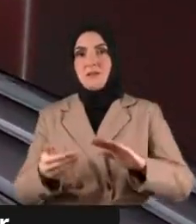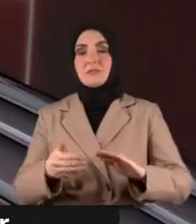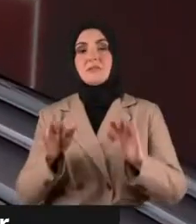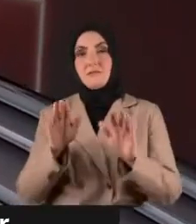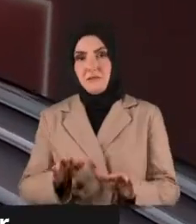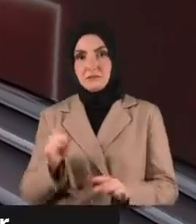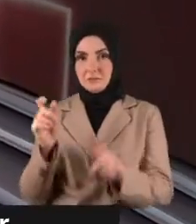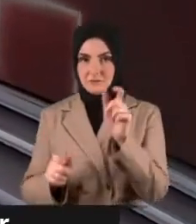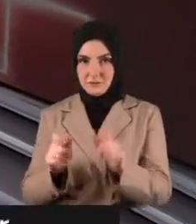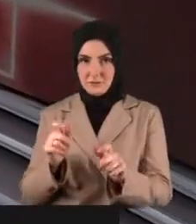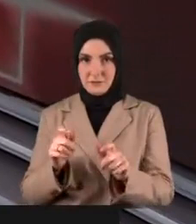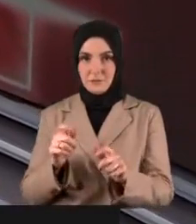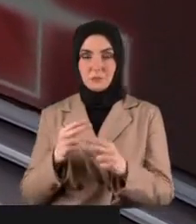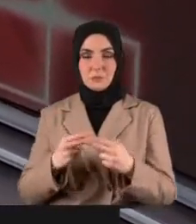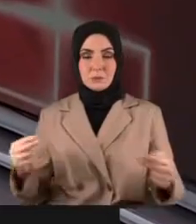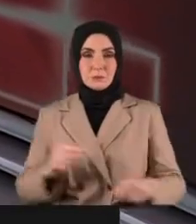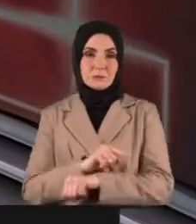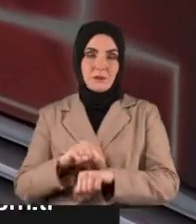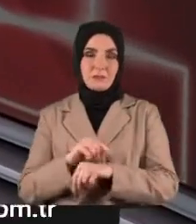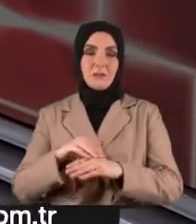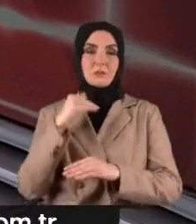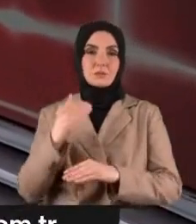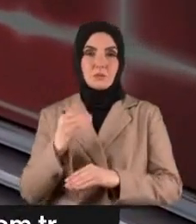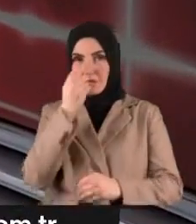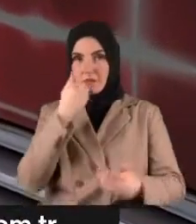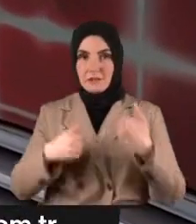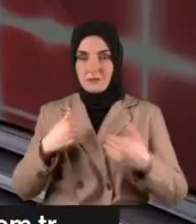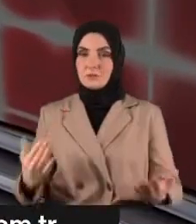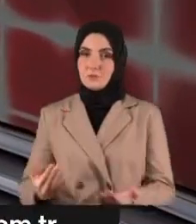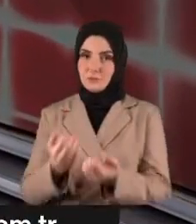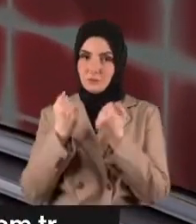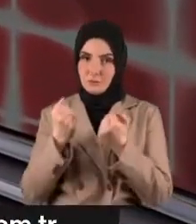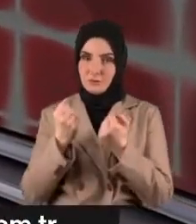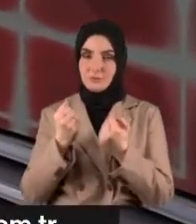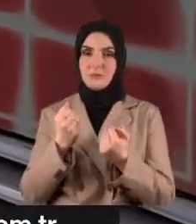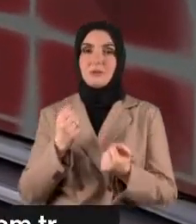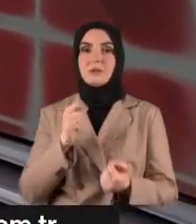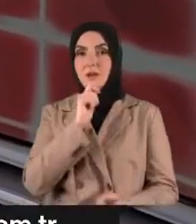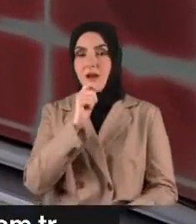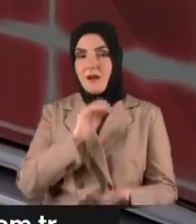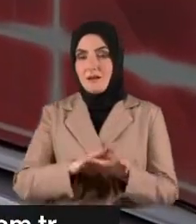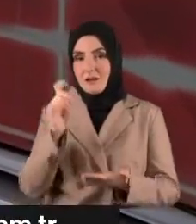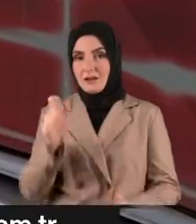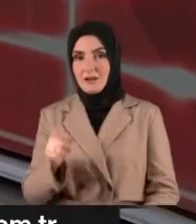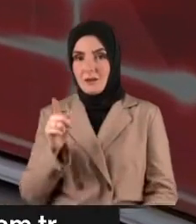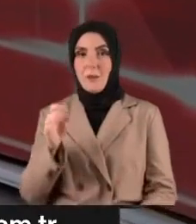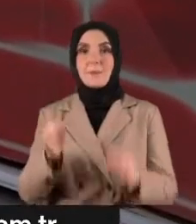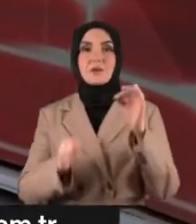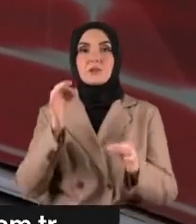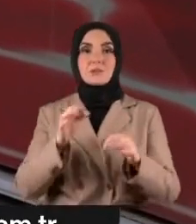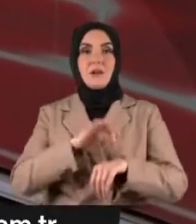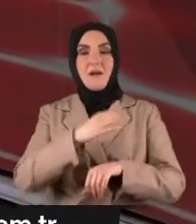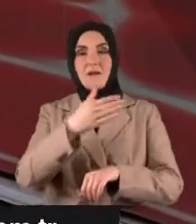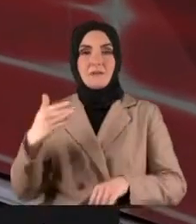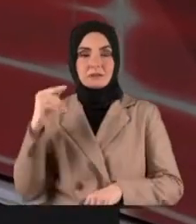da yaralı kurtarıldılar. Işıl Açıkel ve Sebahattin Kıvrık Başakşehir Çam ve Sakura Şehir Hastanesi'nde onların yanında. Işıl, baba ve